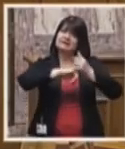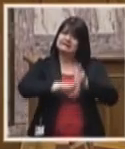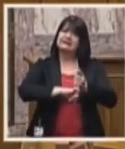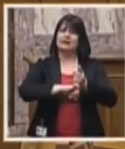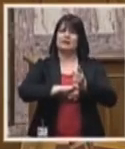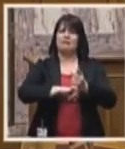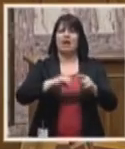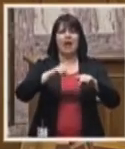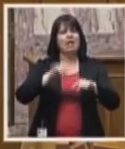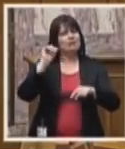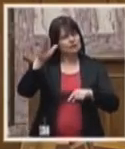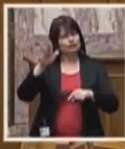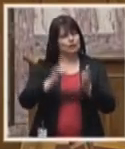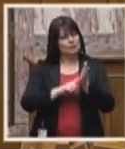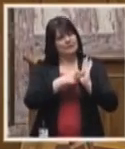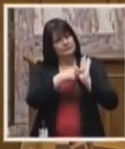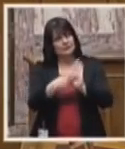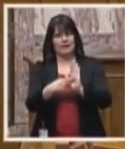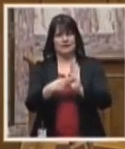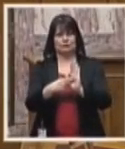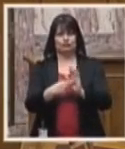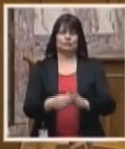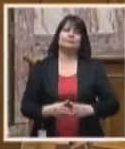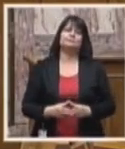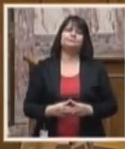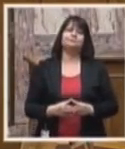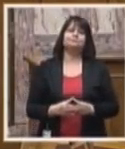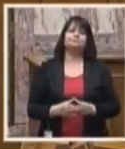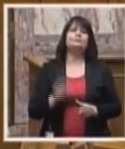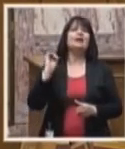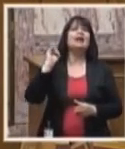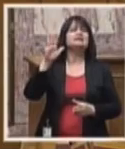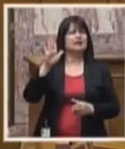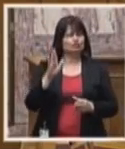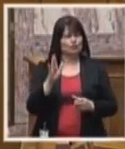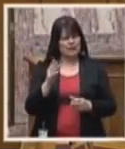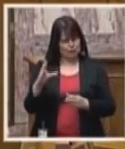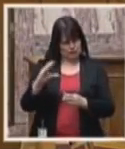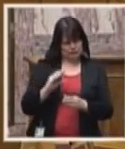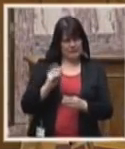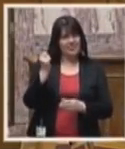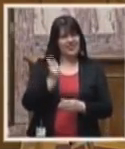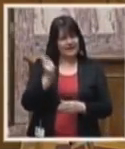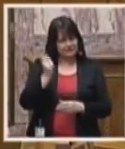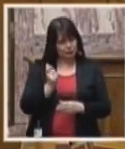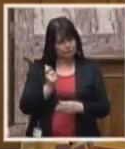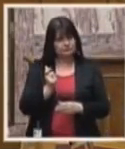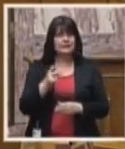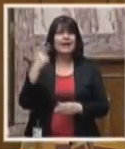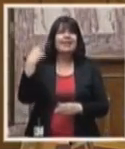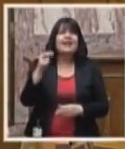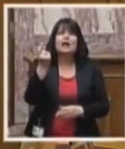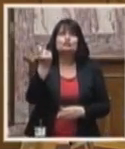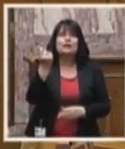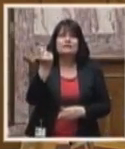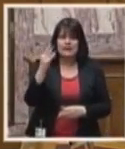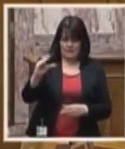χώρας, και με αυτό τελειώνω. Έρχομαι στους εταίρους μας και στη δανειοδότησή μας. τα δικά τους χρήματα μας